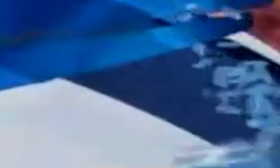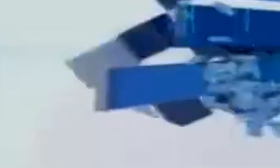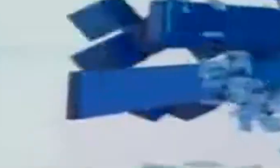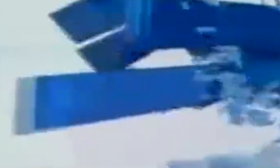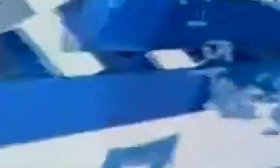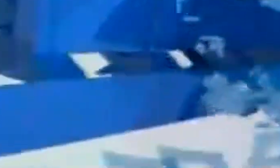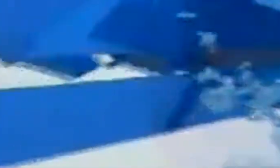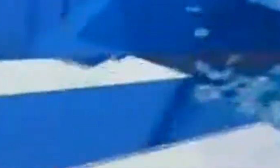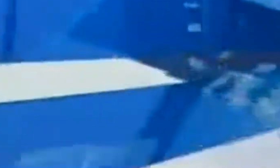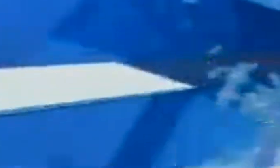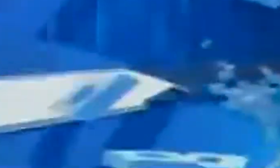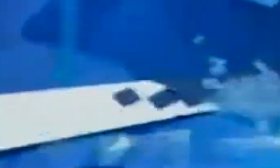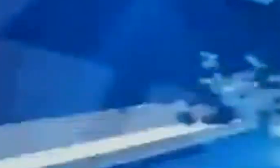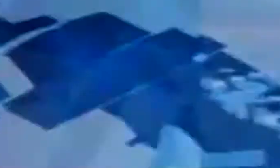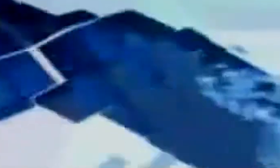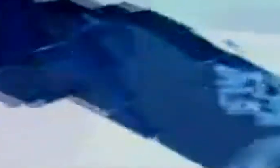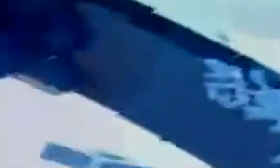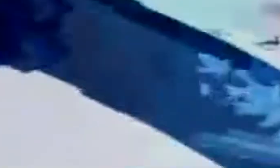إليهم